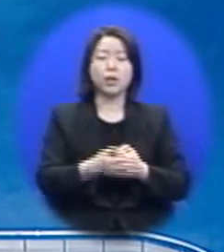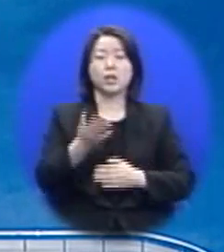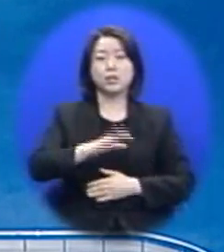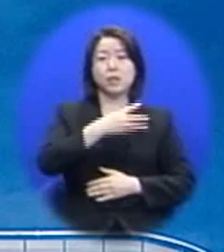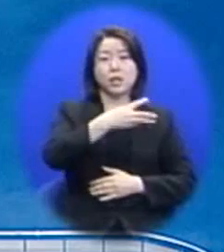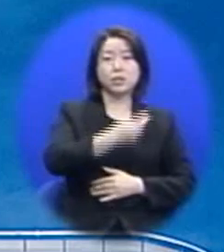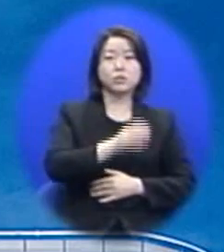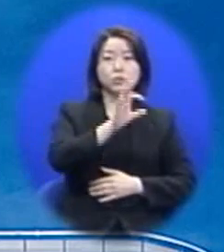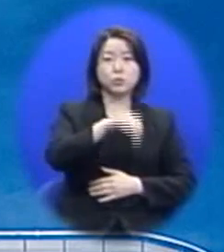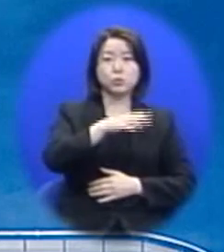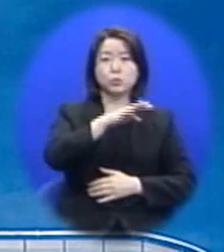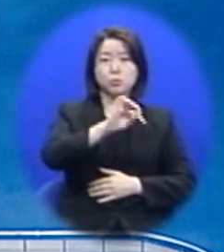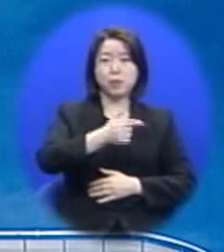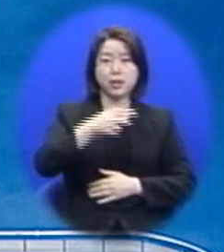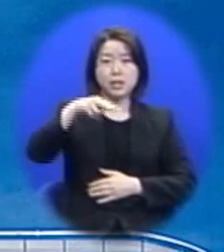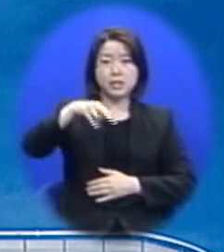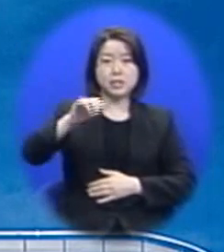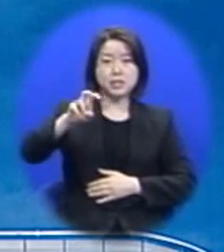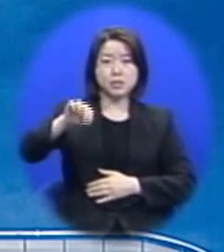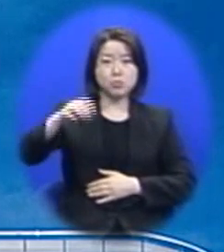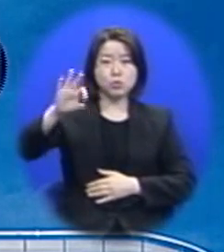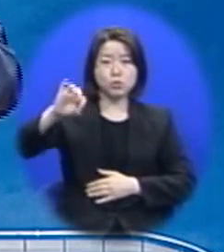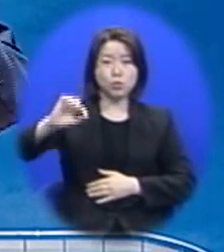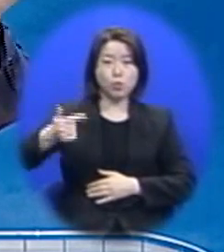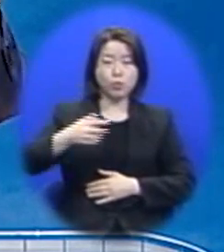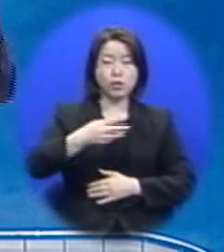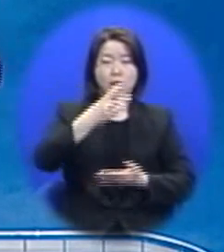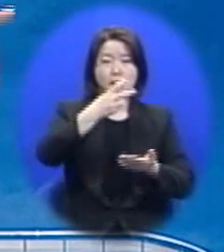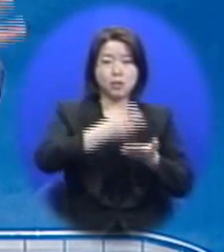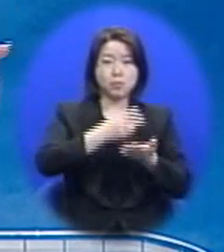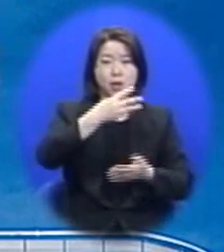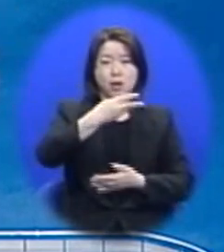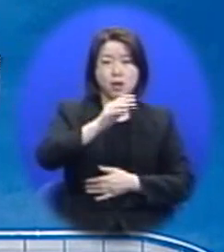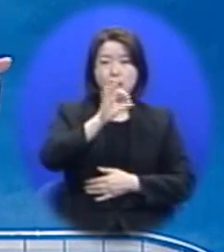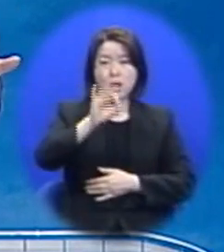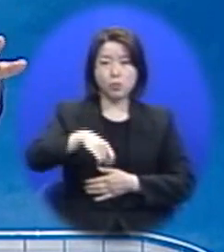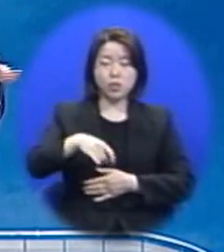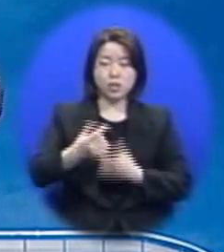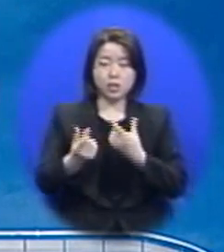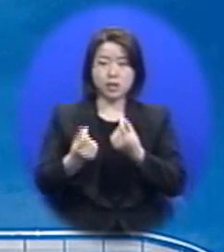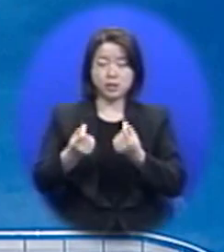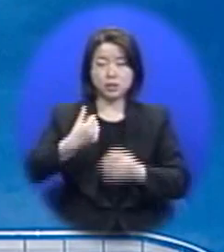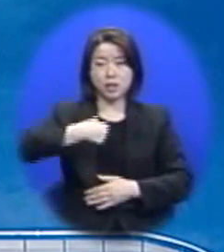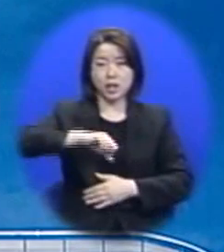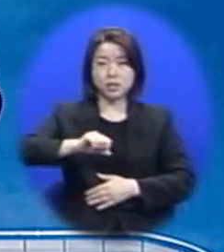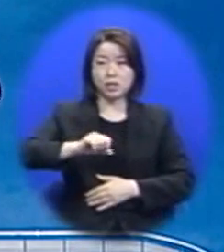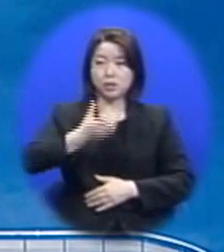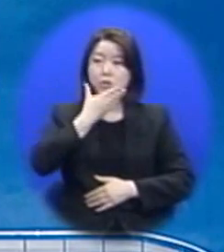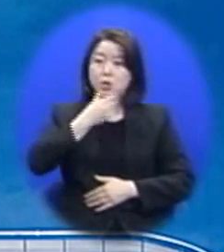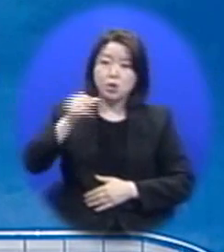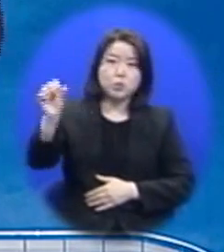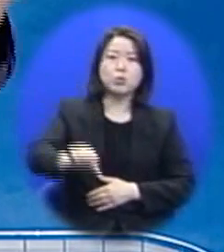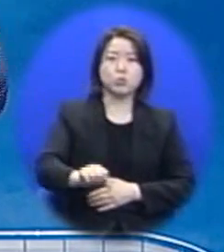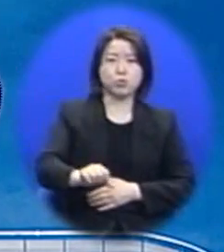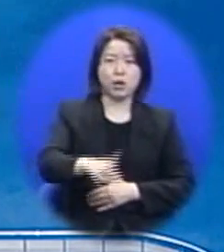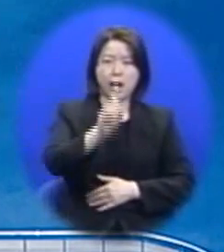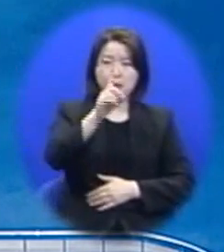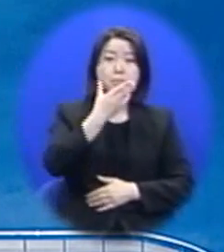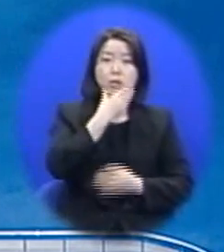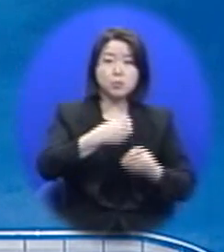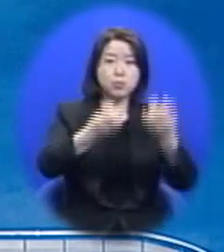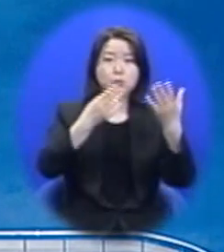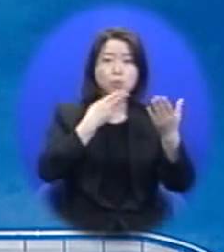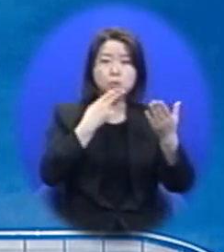르우벤이나 시므온이나 또는 레위 같은 아들에게는 저주예요. 저주. 한마디의 축복도 안 하고 저주만